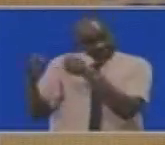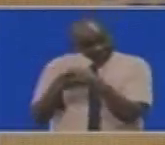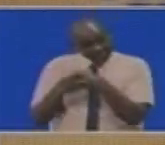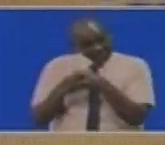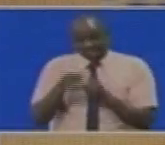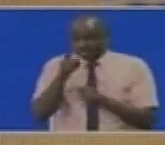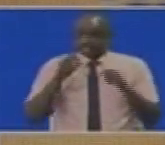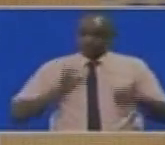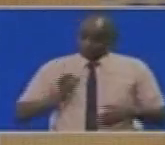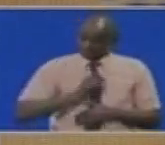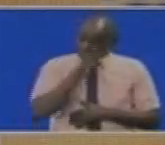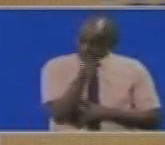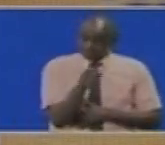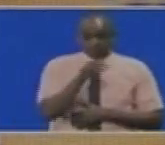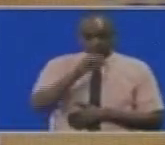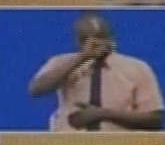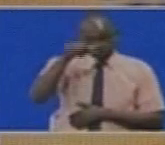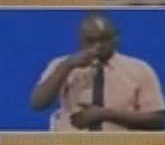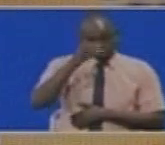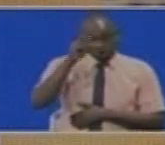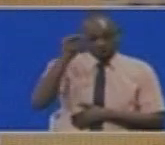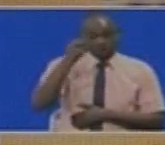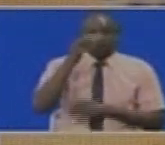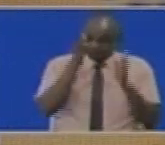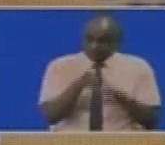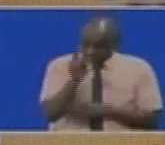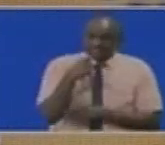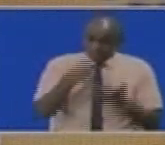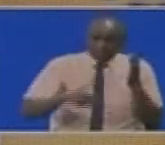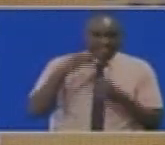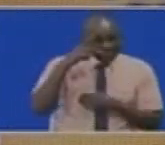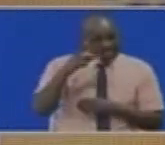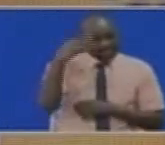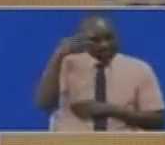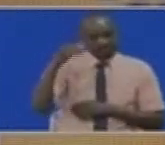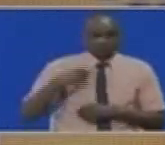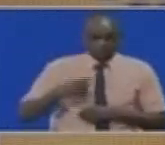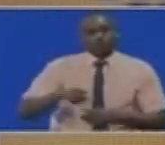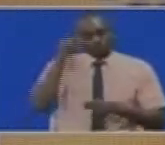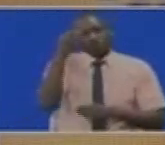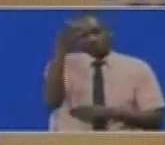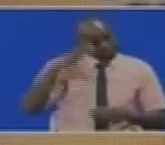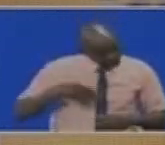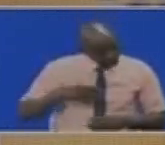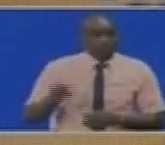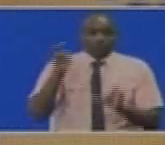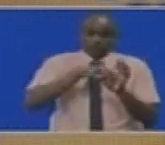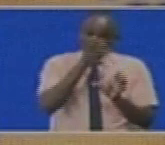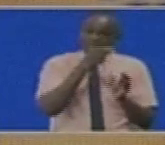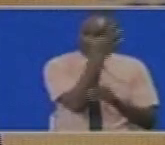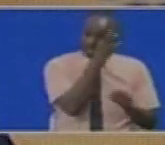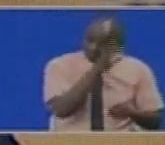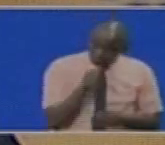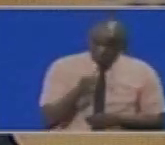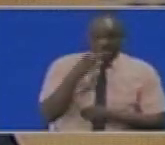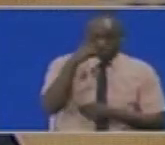Vilevile jopo hilo likiongozwa na John Ohaga limeitaka KFF kuteua maafisa watatu watakaoungana na maafisa wengine watatu kutoka